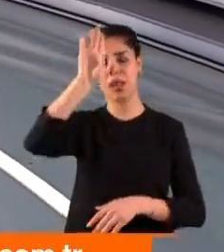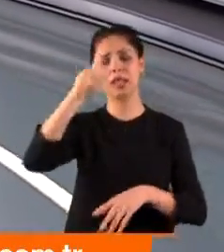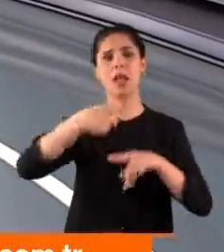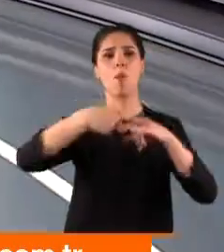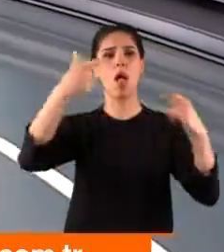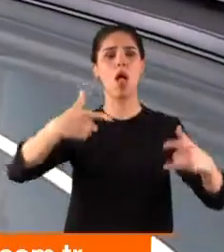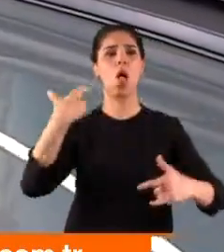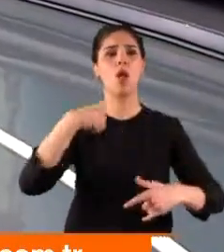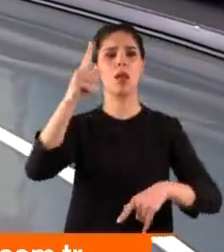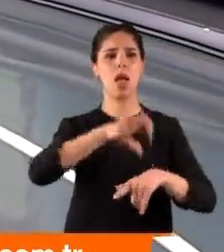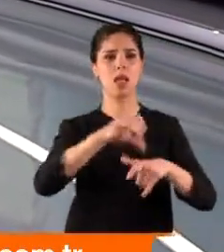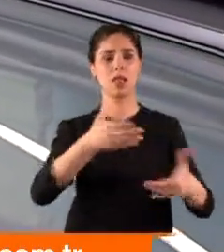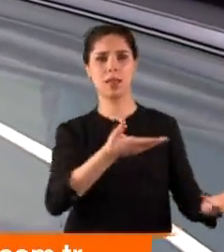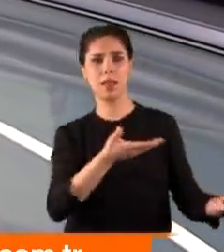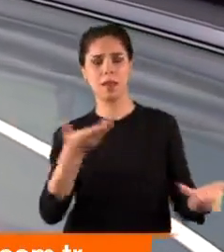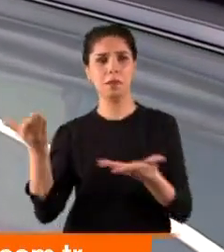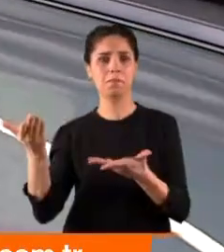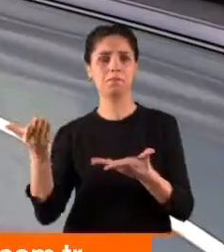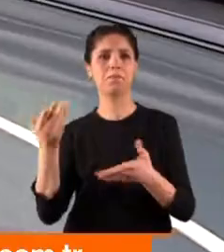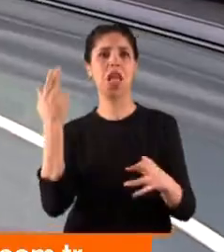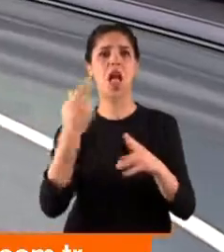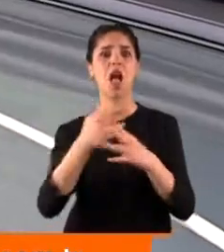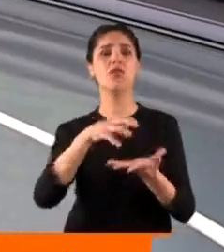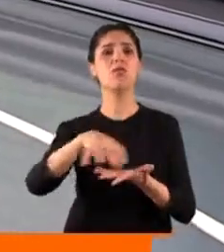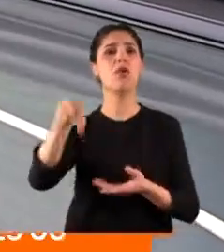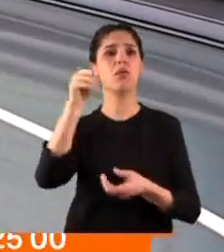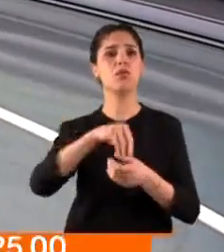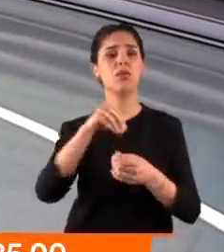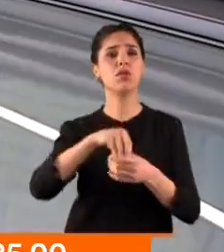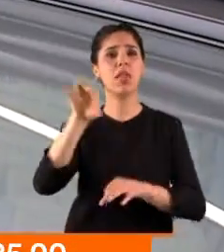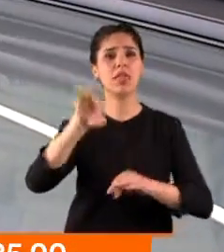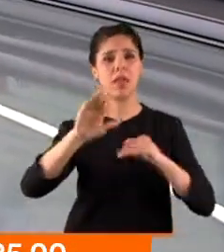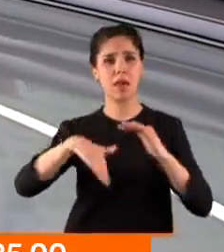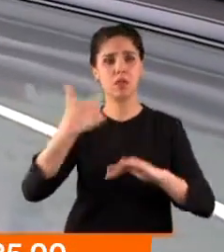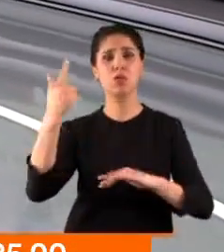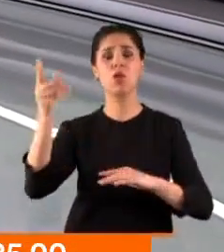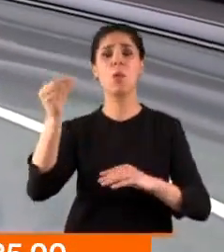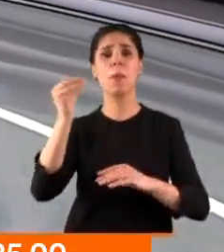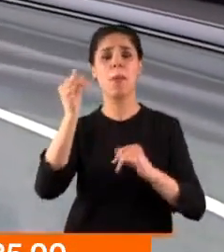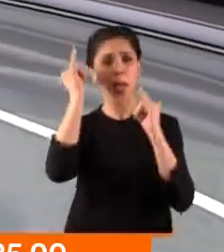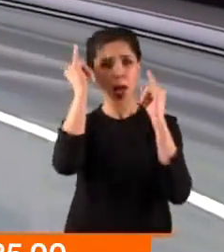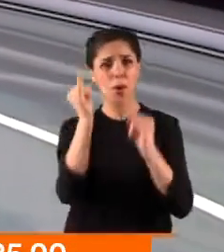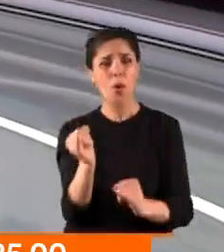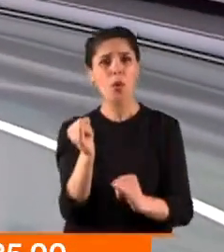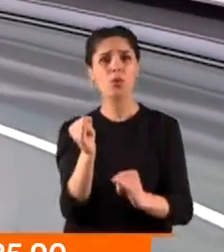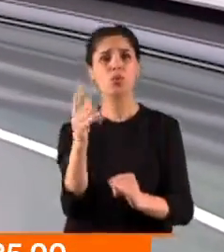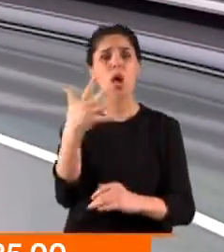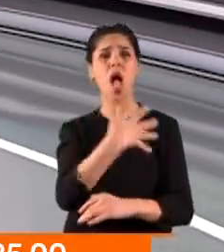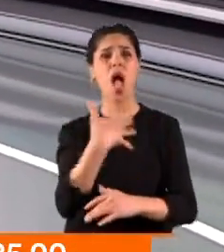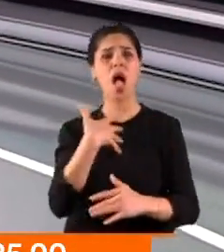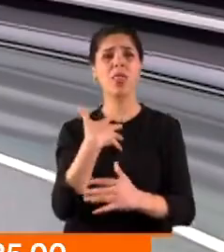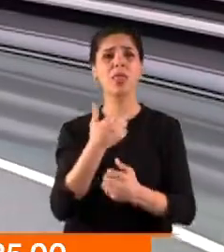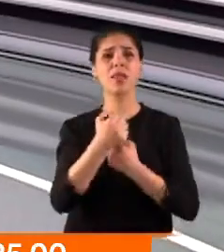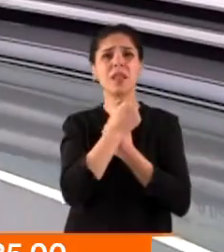İstanbul Halkalı'daki özel bir hastaneye götürmüştü. Acil servisteki müdahale sonrası durumu daha da kötüye giden bebek annesinin